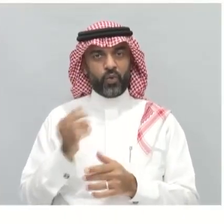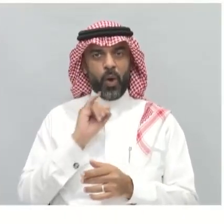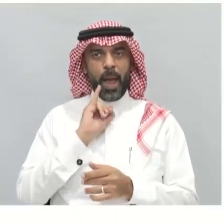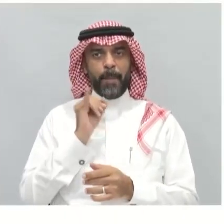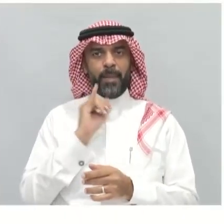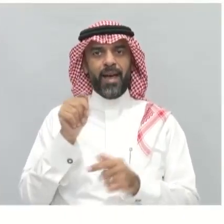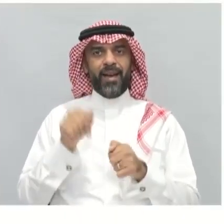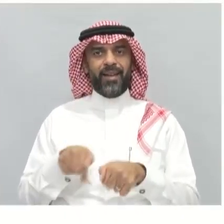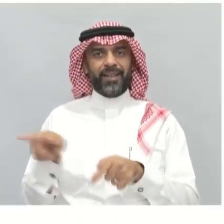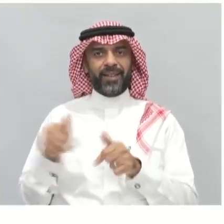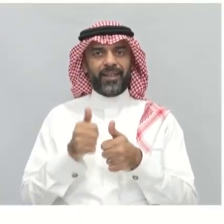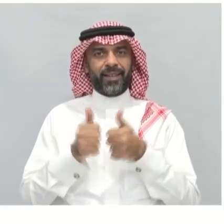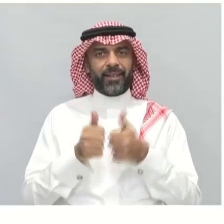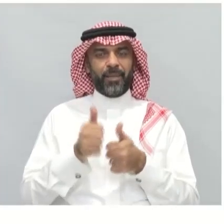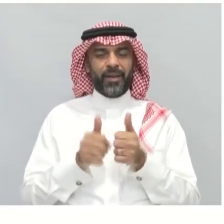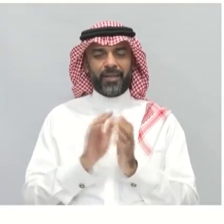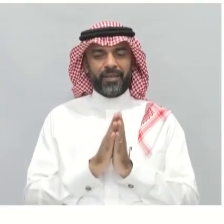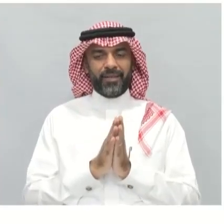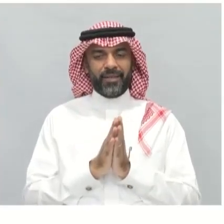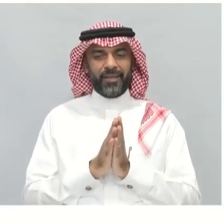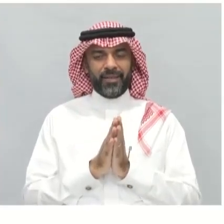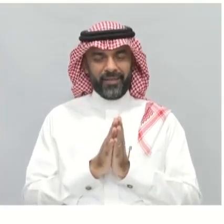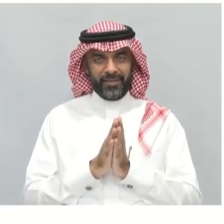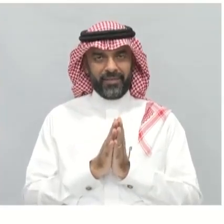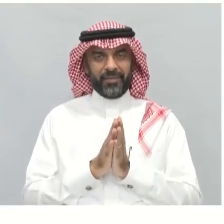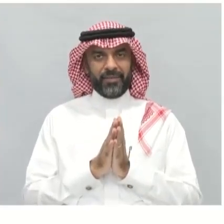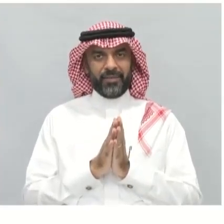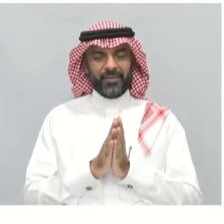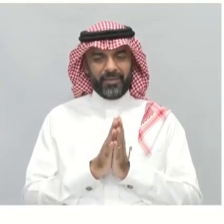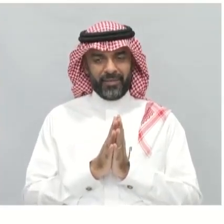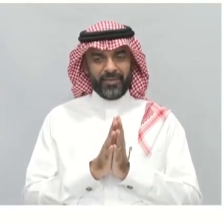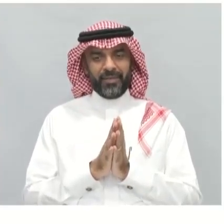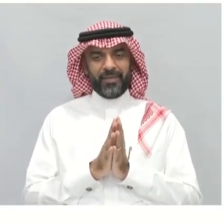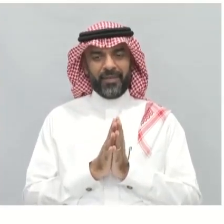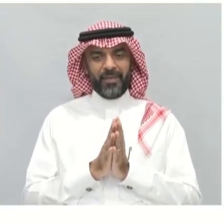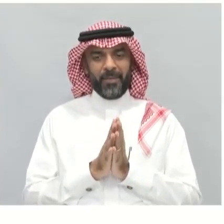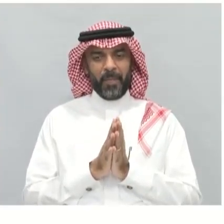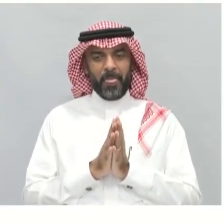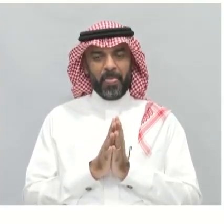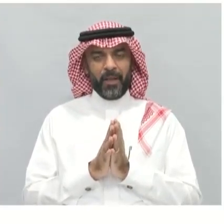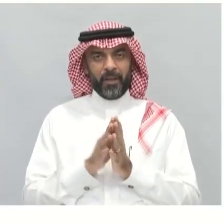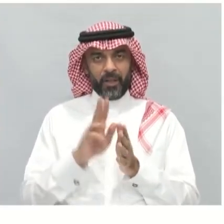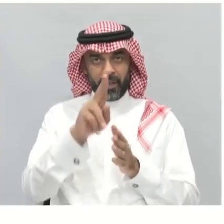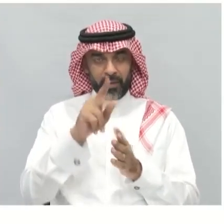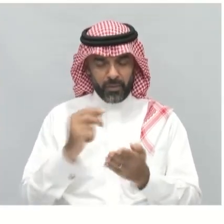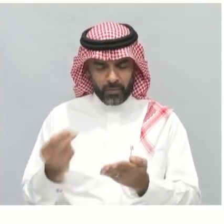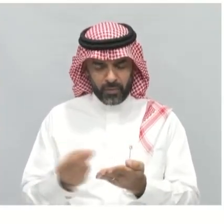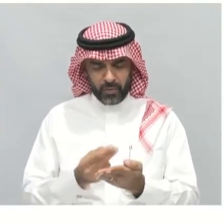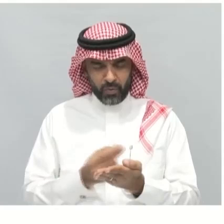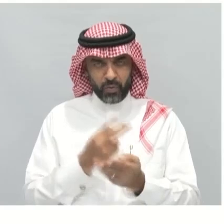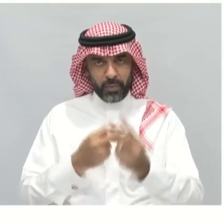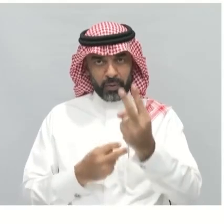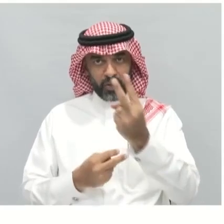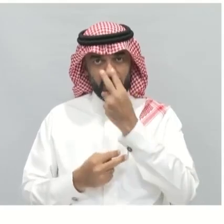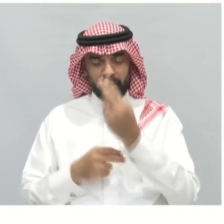المهم لدينا ويقول املاء اختباري اكتب ما يملى علي اكتبوا